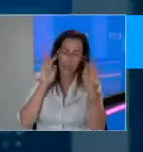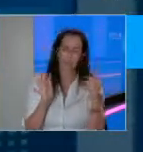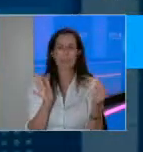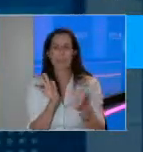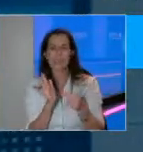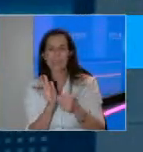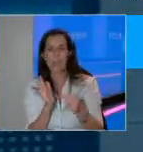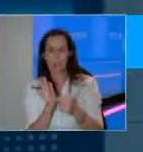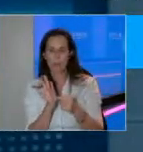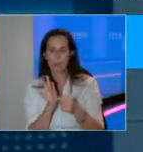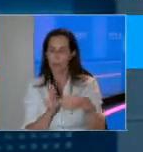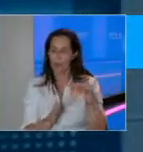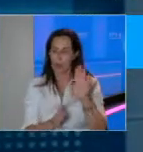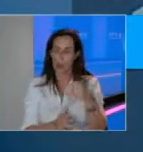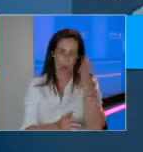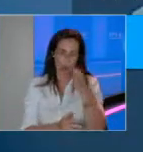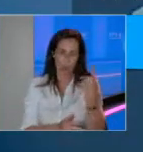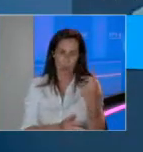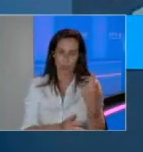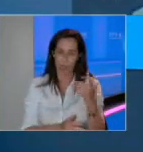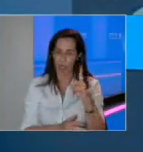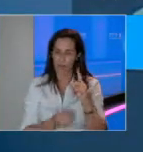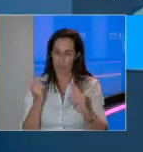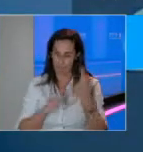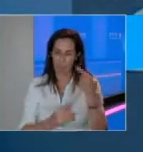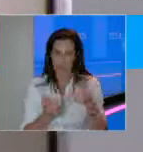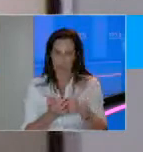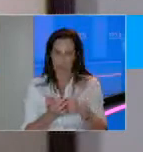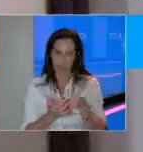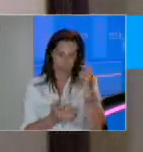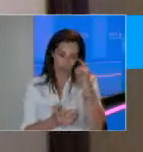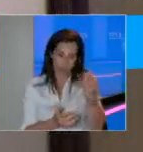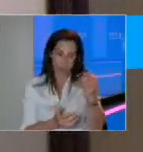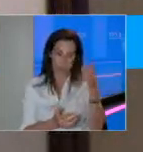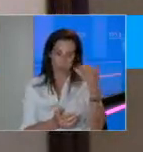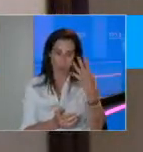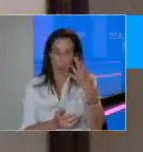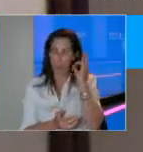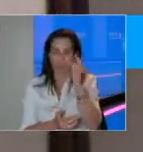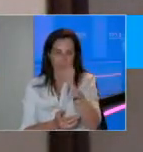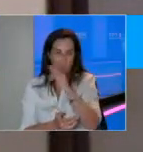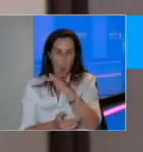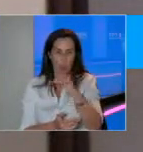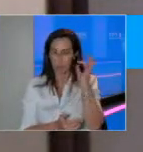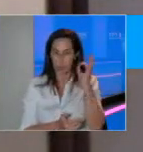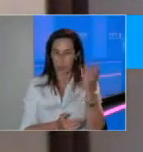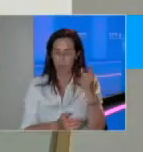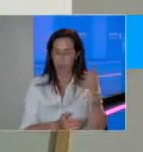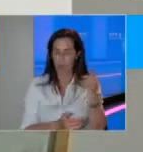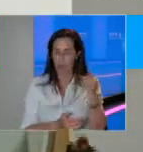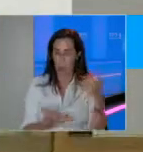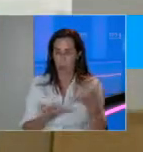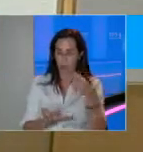בנסיבות גם של העבריין. אבל במקרה של, אני חושבת ששם היו ארבע קטינות, שהוא הדיח